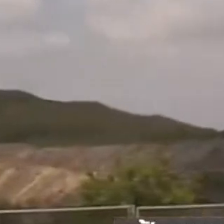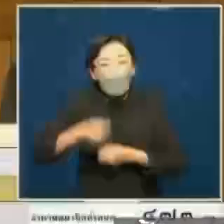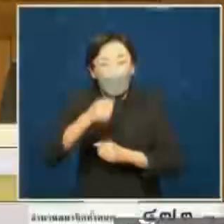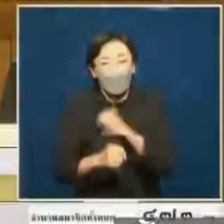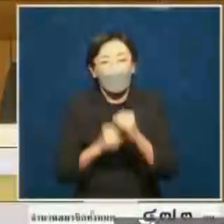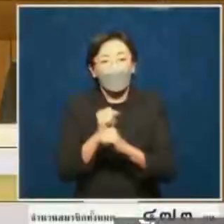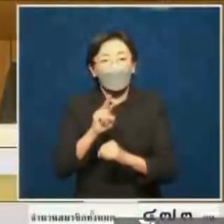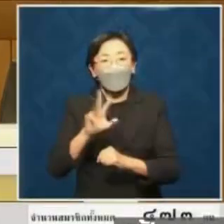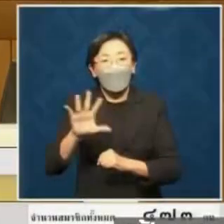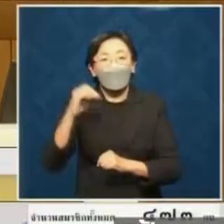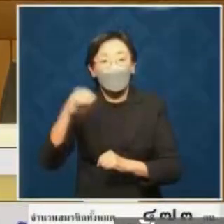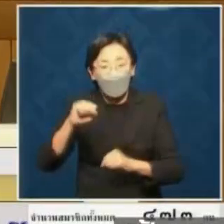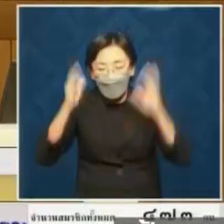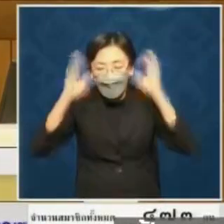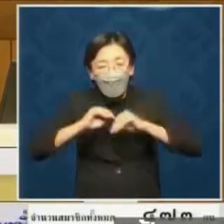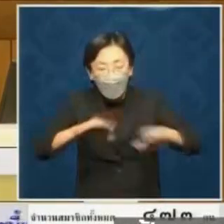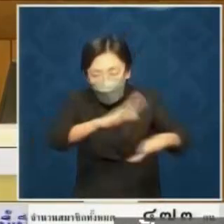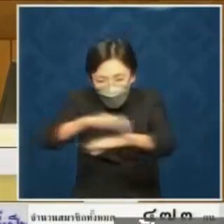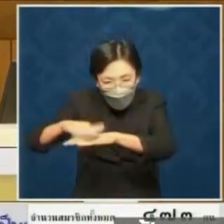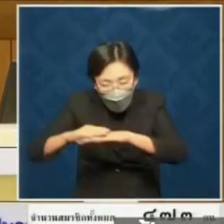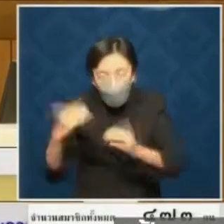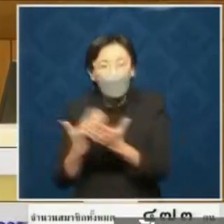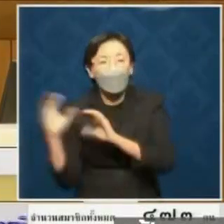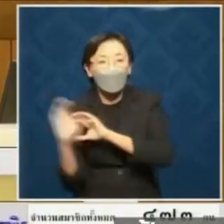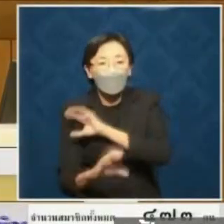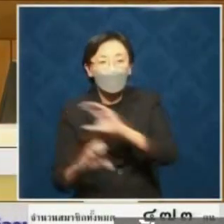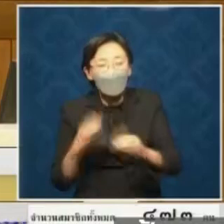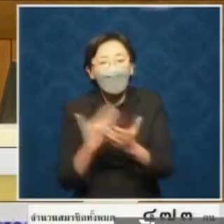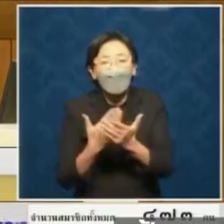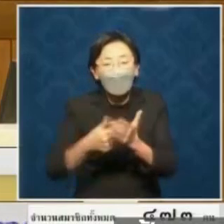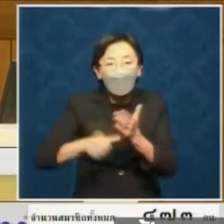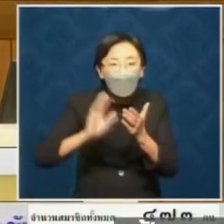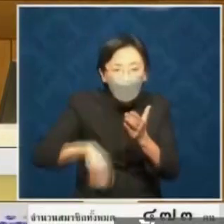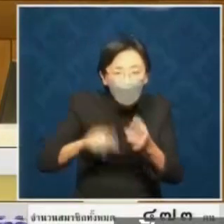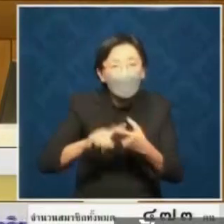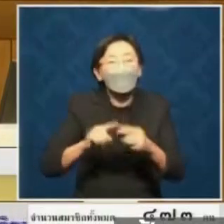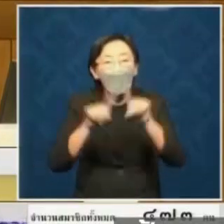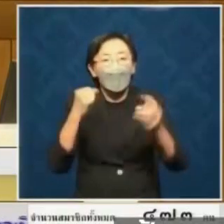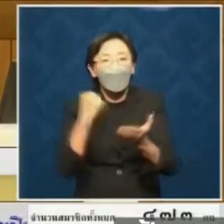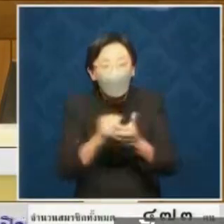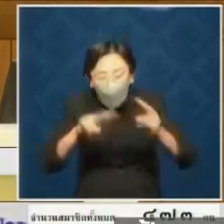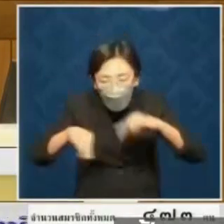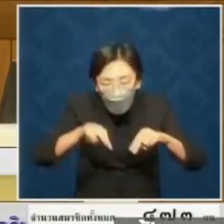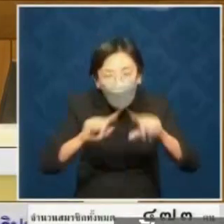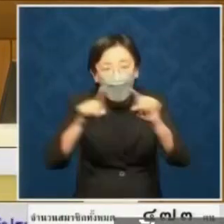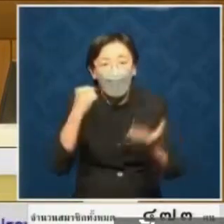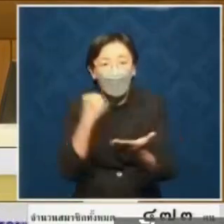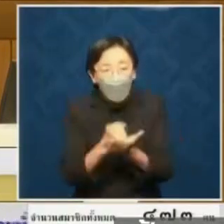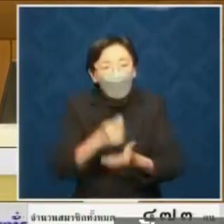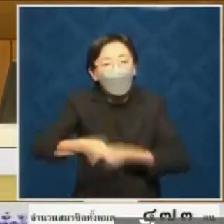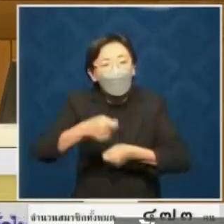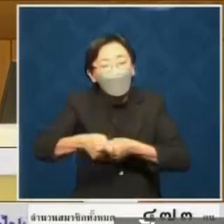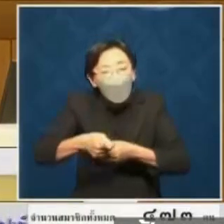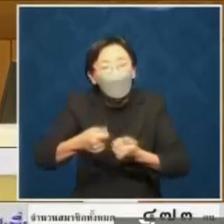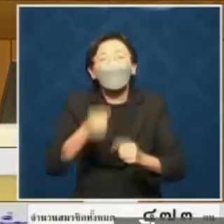มีเรื่องที่มันควรจะเป็นเรื่องที่สร้างความรับรู้และความเข้าใจกับพี่น้องประชาชนมันจึงไม่เกิดมันเป็นเรื่องการเมืองเส้นโดนหลัก